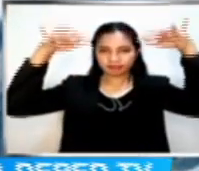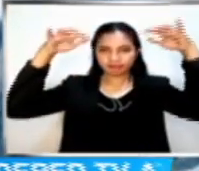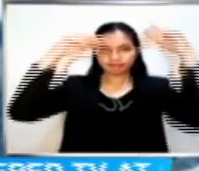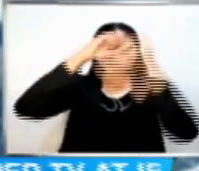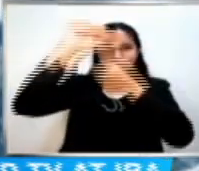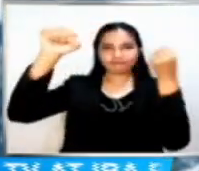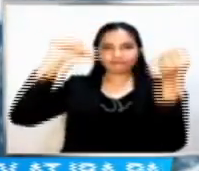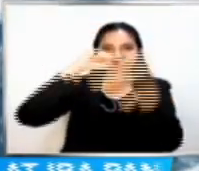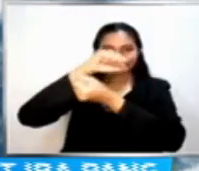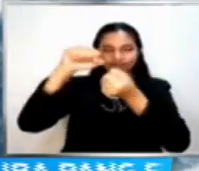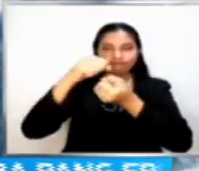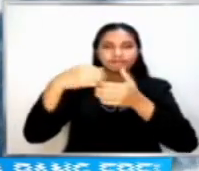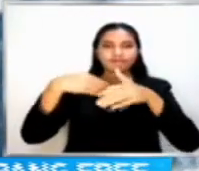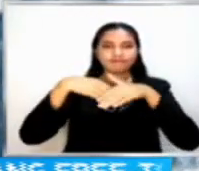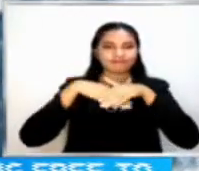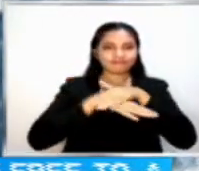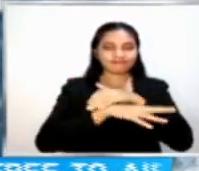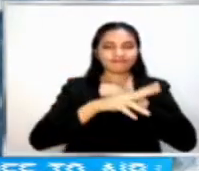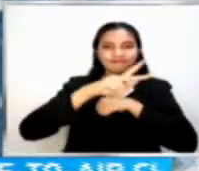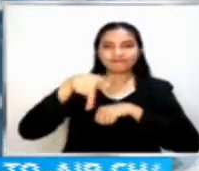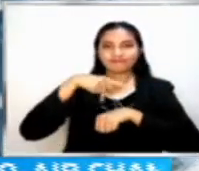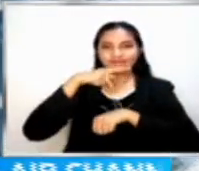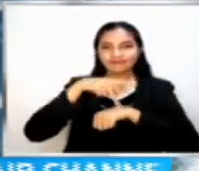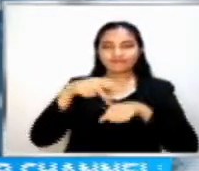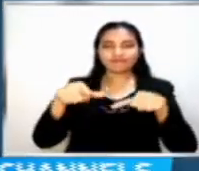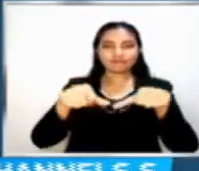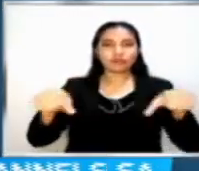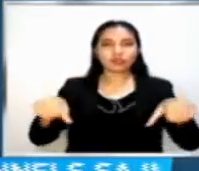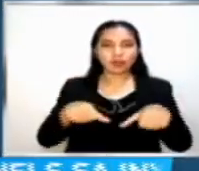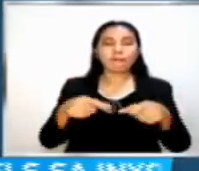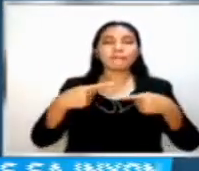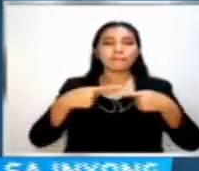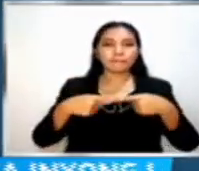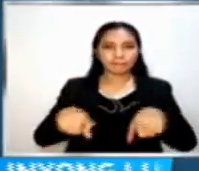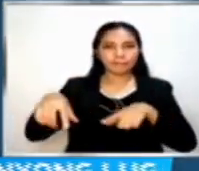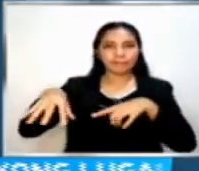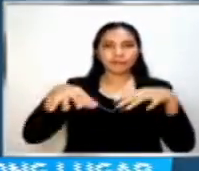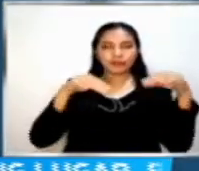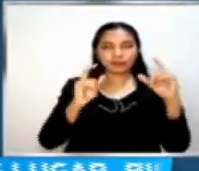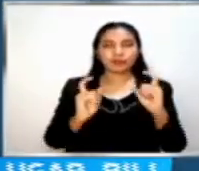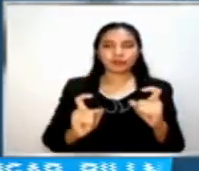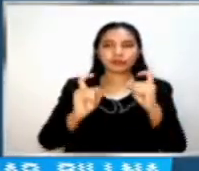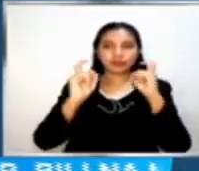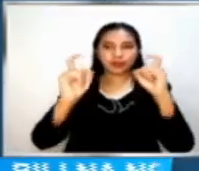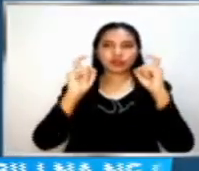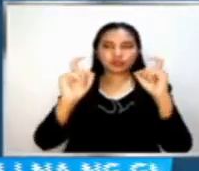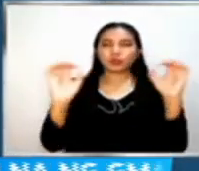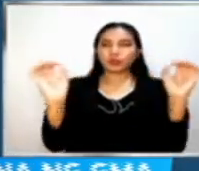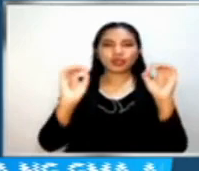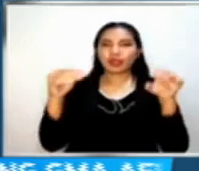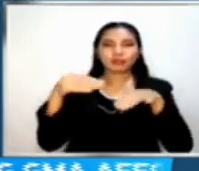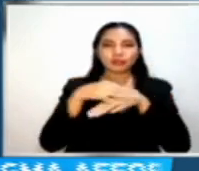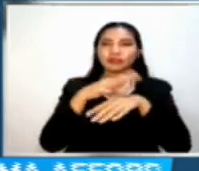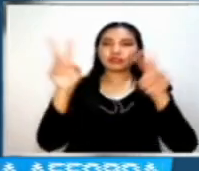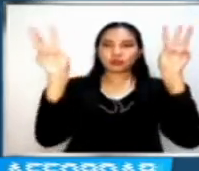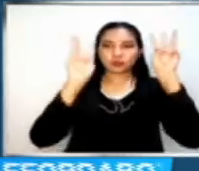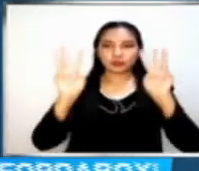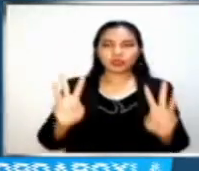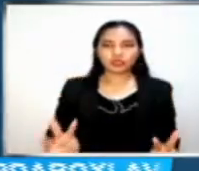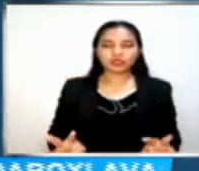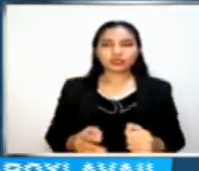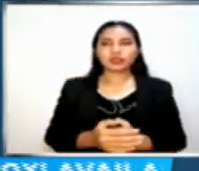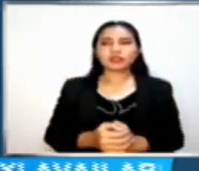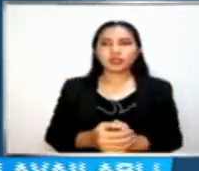sa PAR pero lalabas din agad. Walang epekto sa lagay ng panahon ang nabanggit na LPA. Easterlies ang